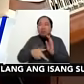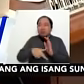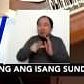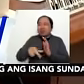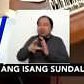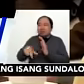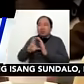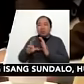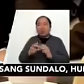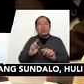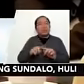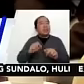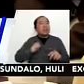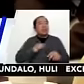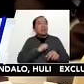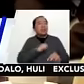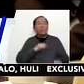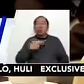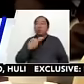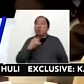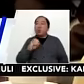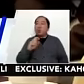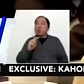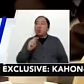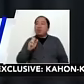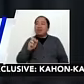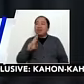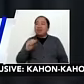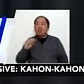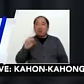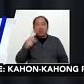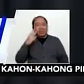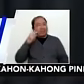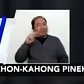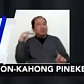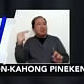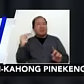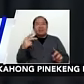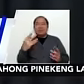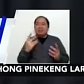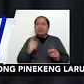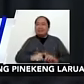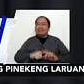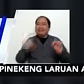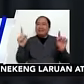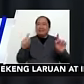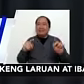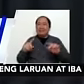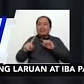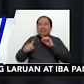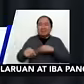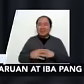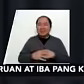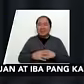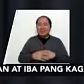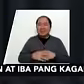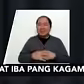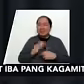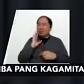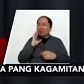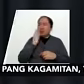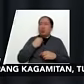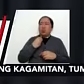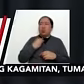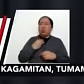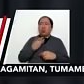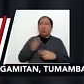ontiveros saan niya tila rehearse ng mga sagot ng alkalde Sino ba namang M Tao ang hindi naturalesa na